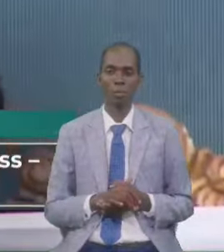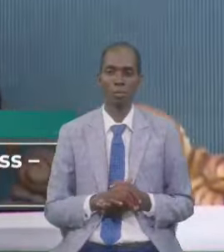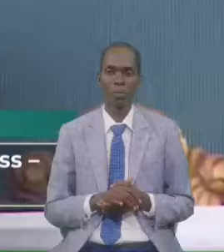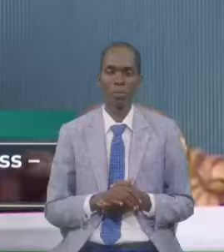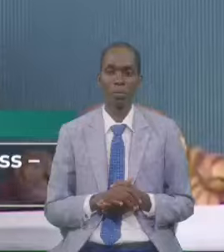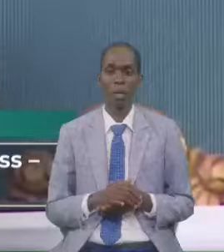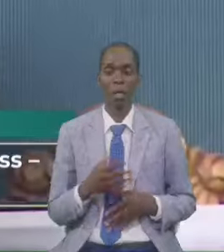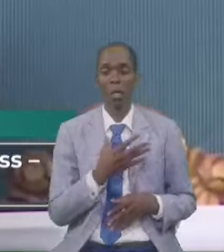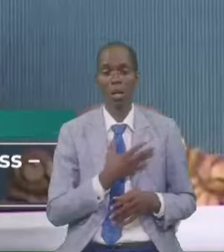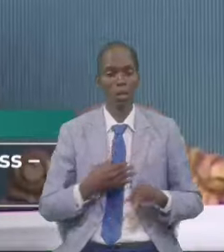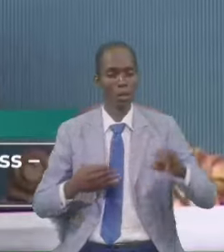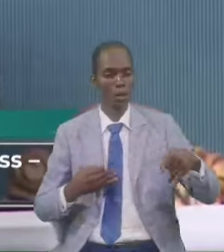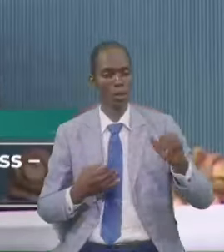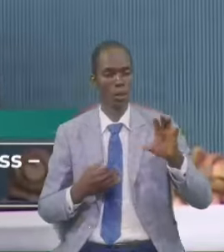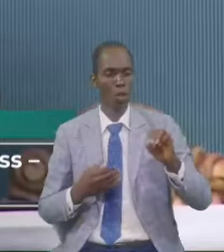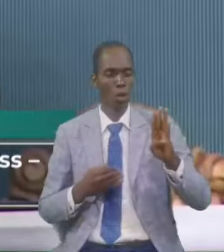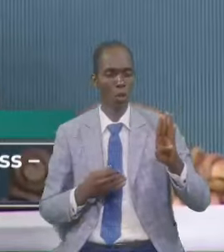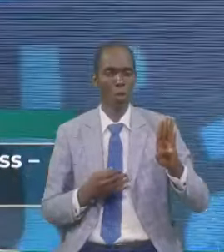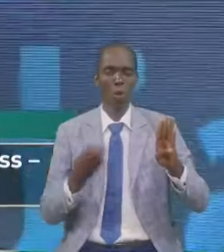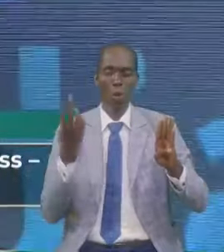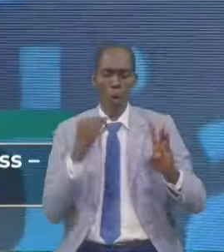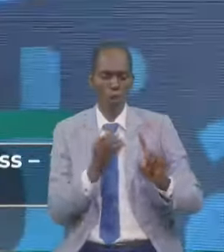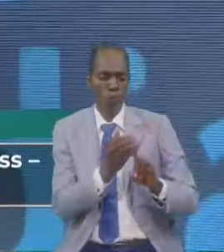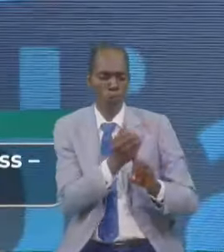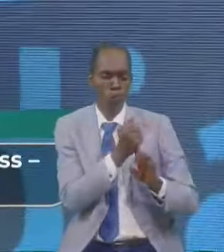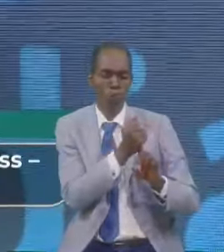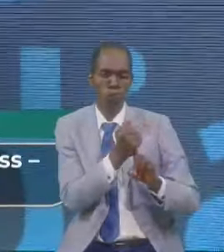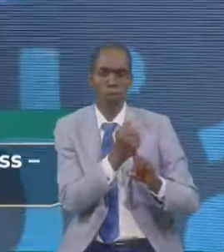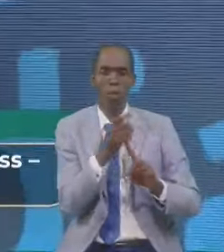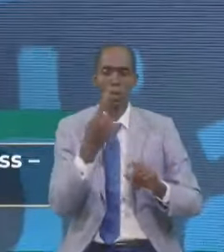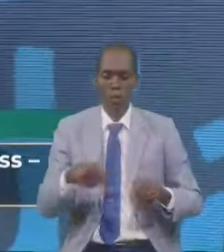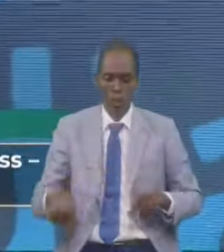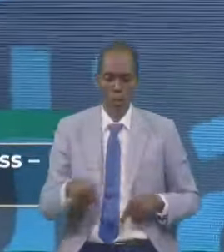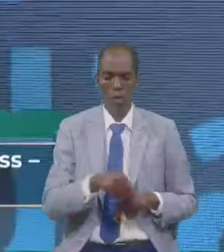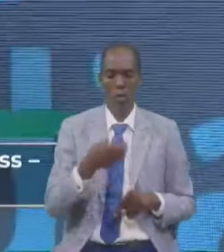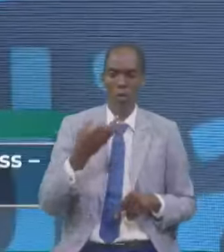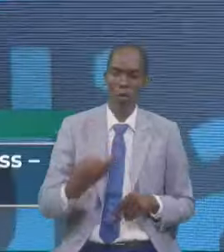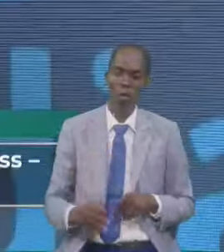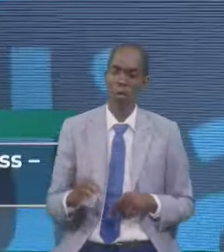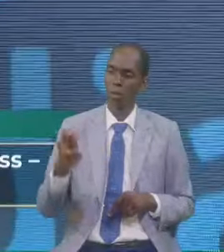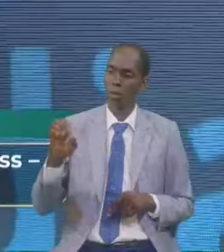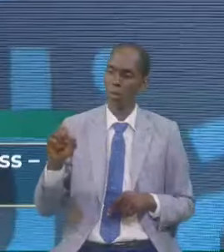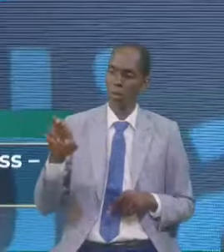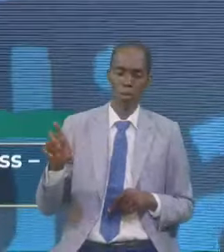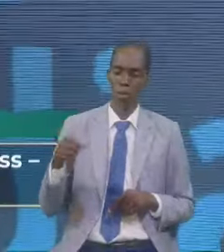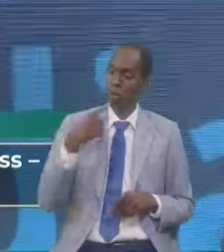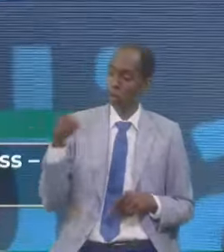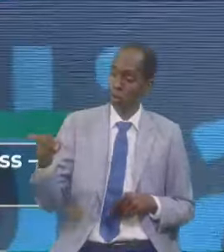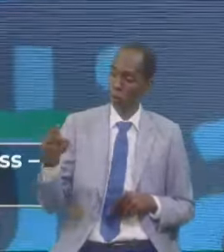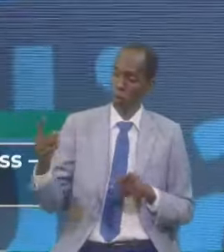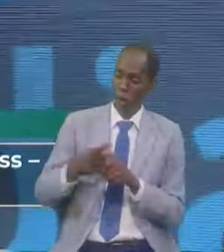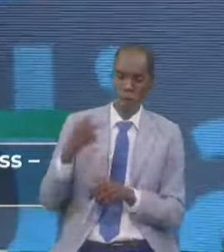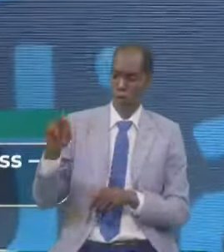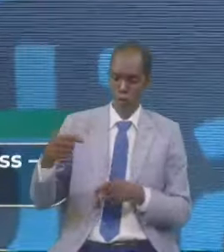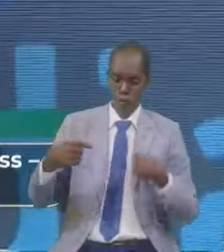Jacob was holding the feet of Esau. యాకోబేమో ఏషావు యొక్క మడిమ పట్టుకున్నాడు. I will come out first. నేను ముందు వస్తాను బయటికి. You will come